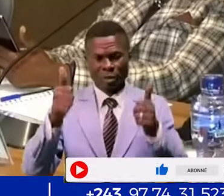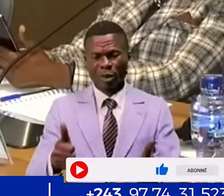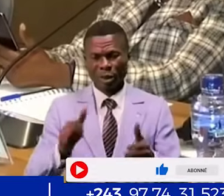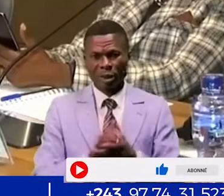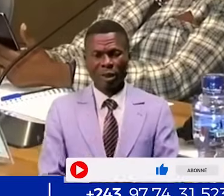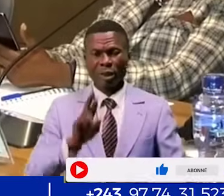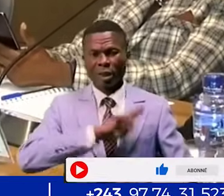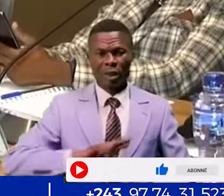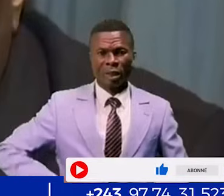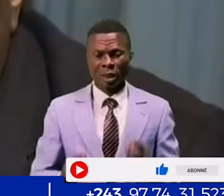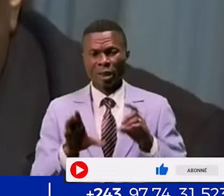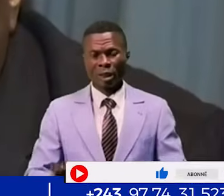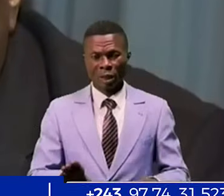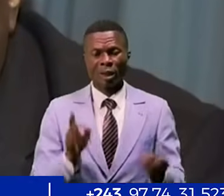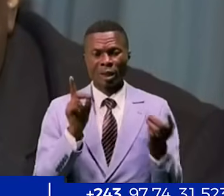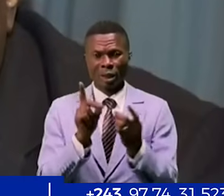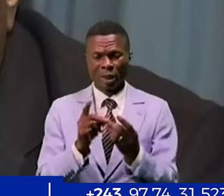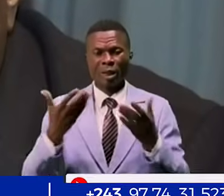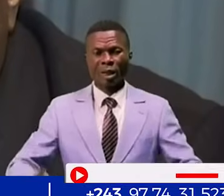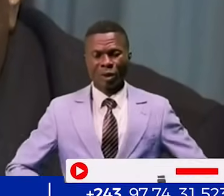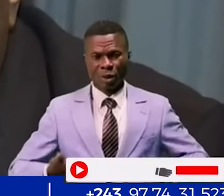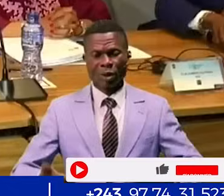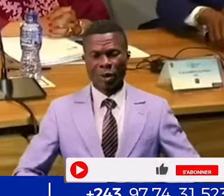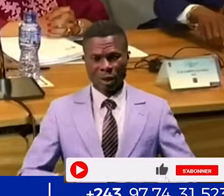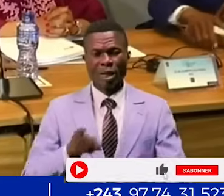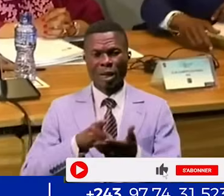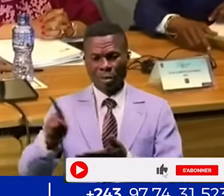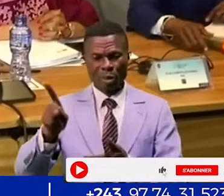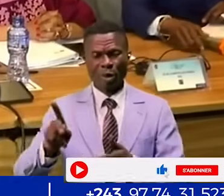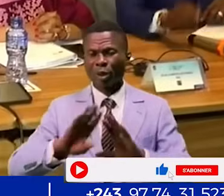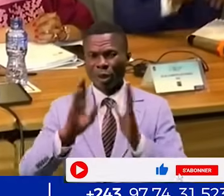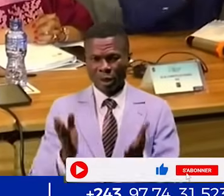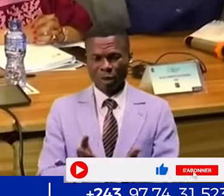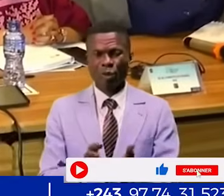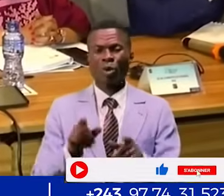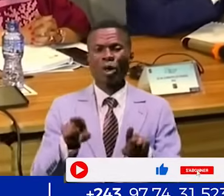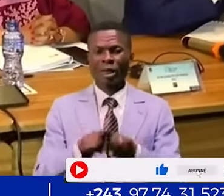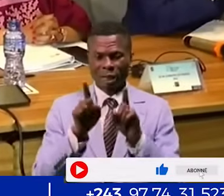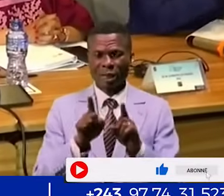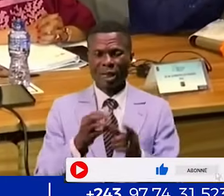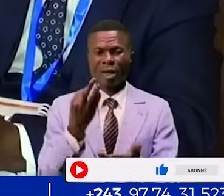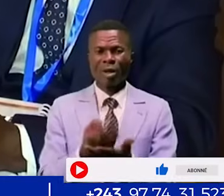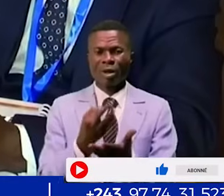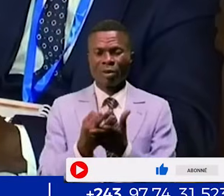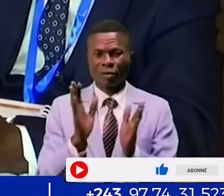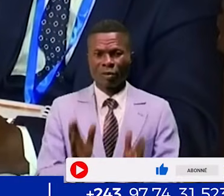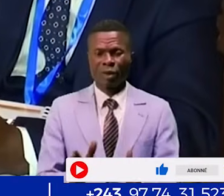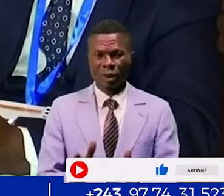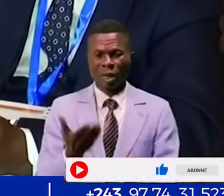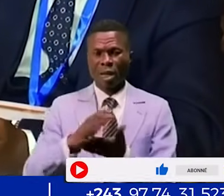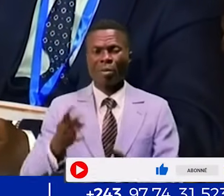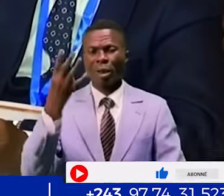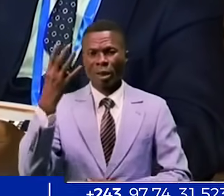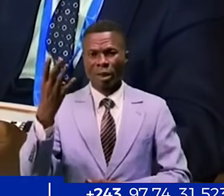La RDC fin mandat s'est réjouie d'avoir payé entièrement ses contributions au financement de la phase